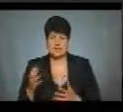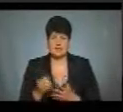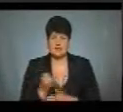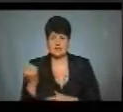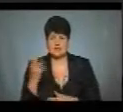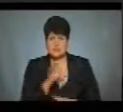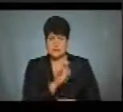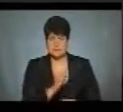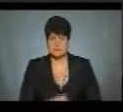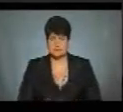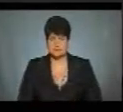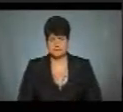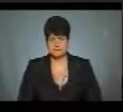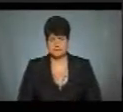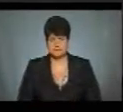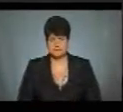14-0.